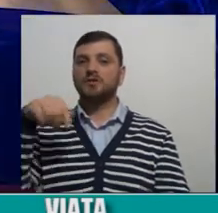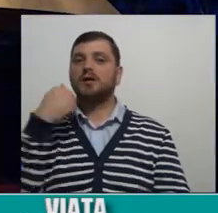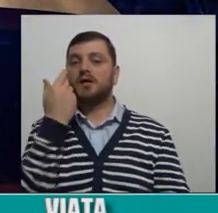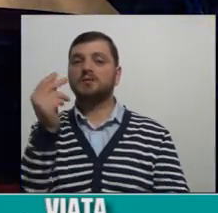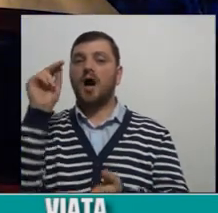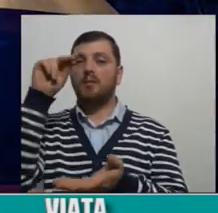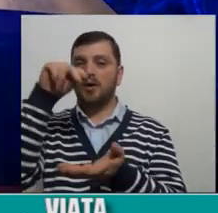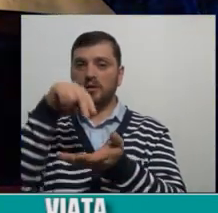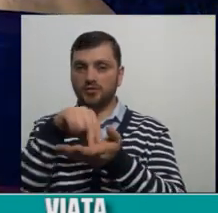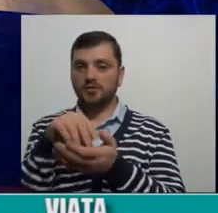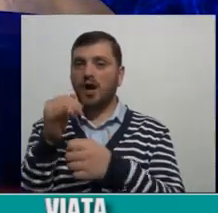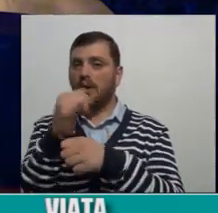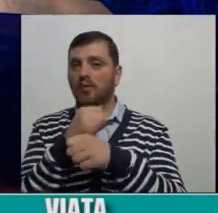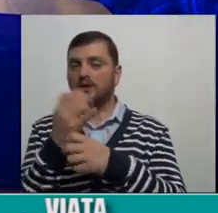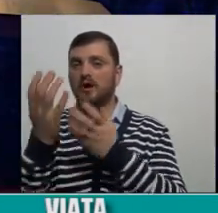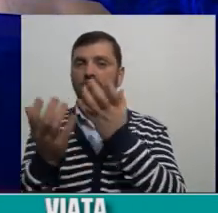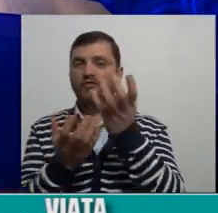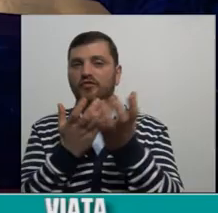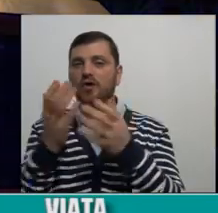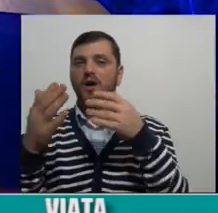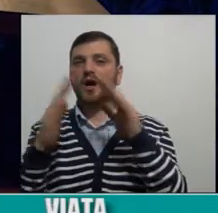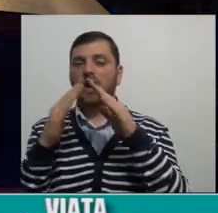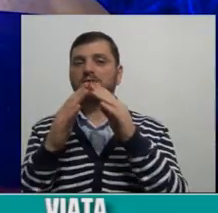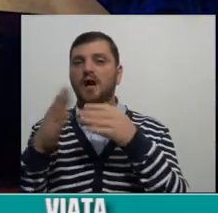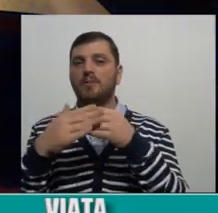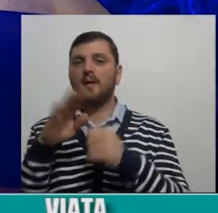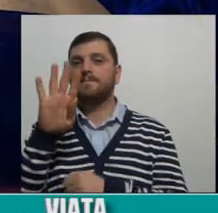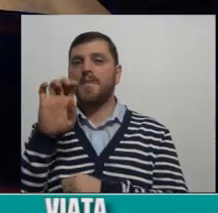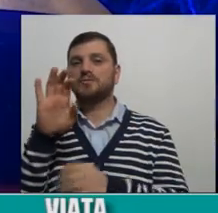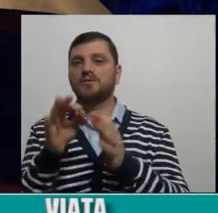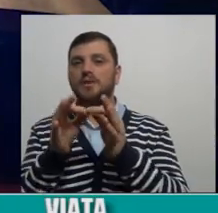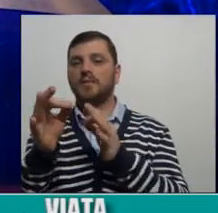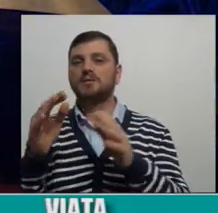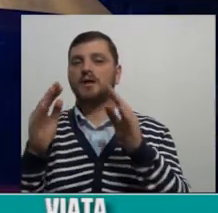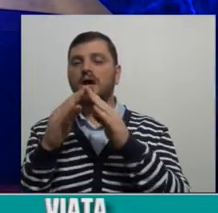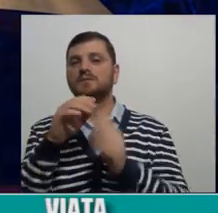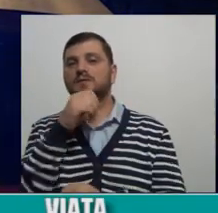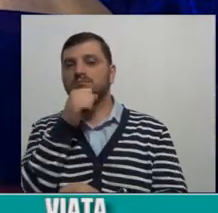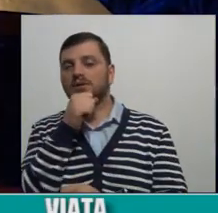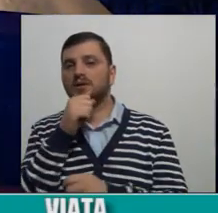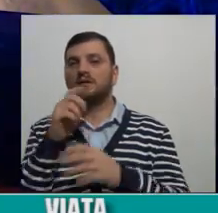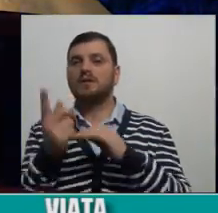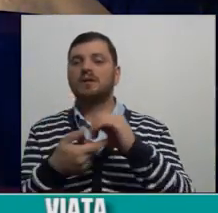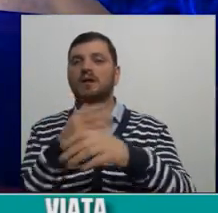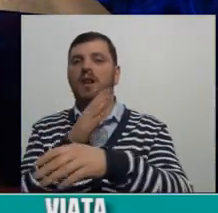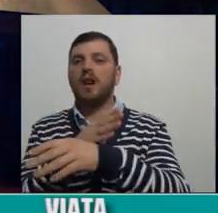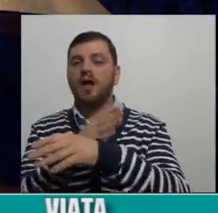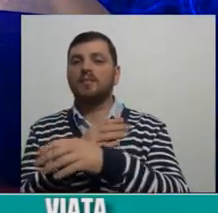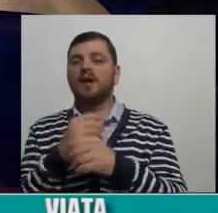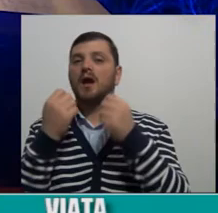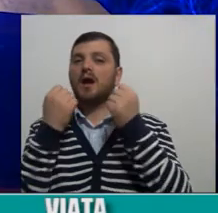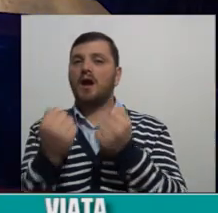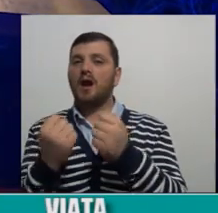intervenției, s-a constatat un incendiu care se manifesta la o casă de aproximativ de 40 de metri pătrați, casă bătrânească construită din